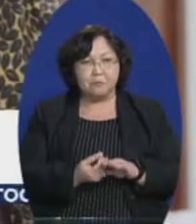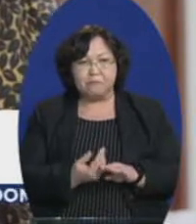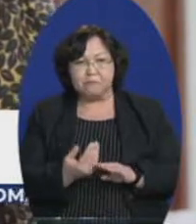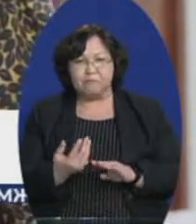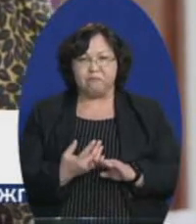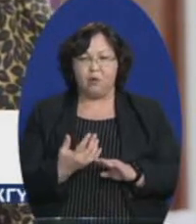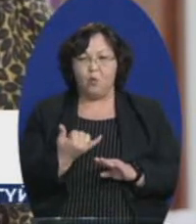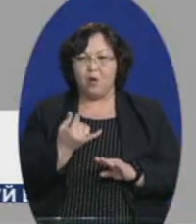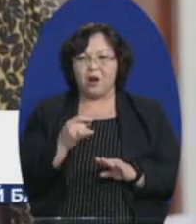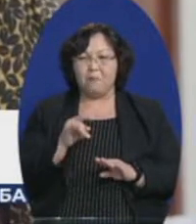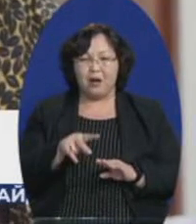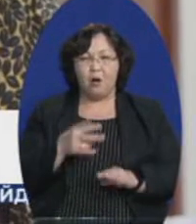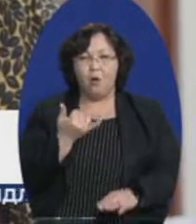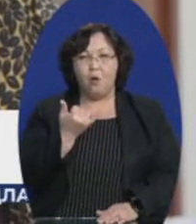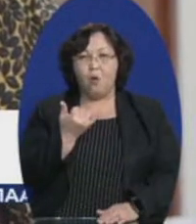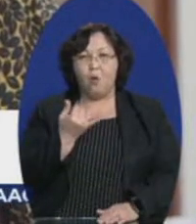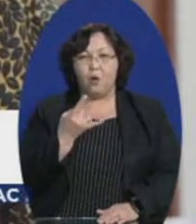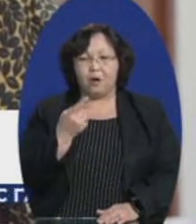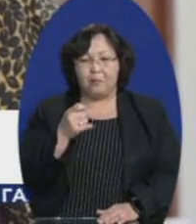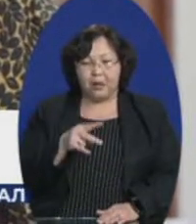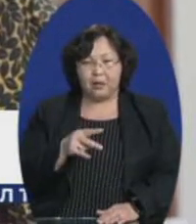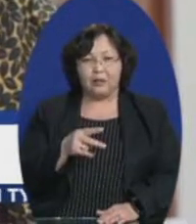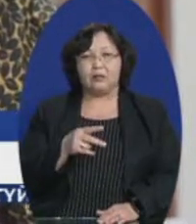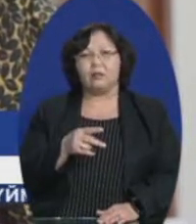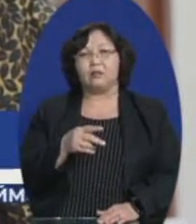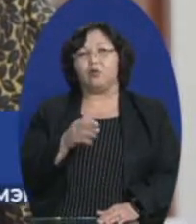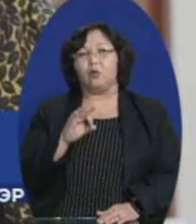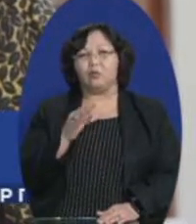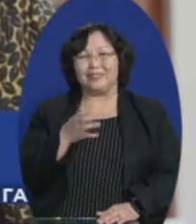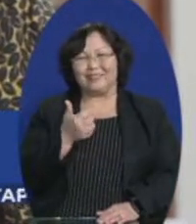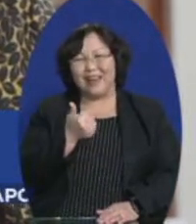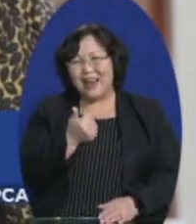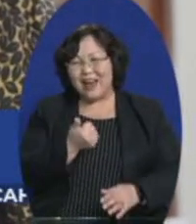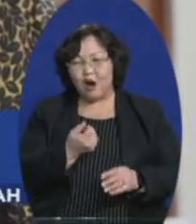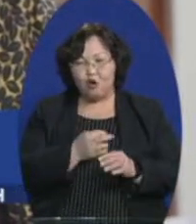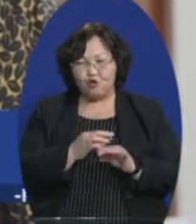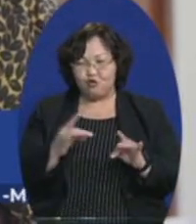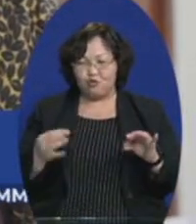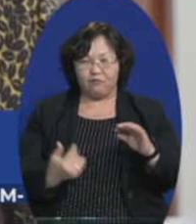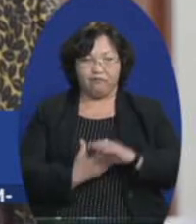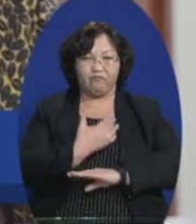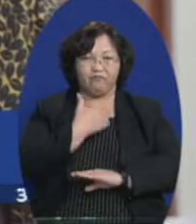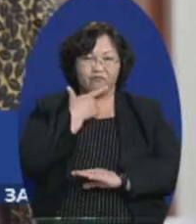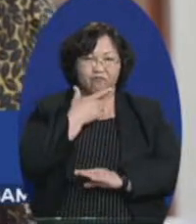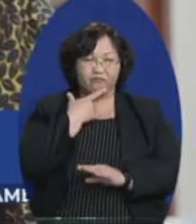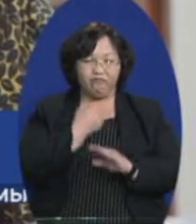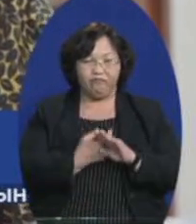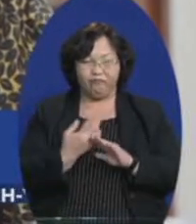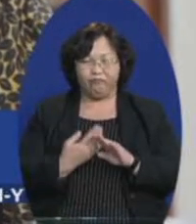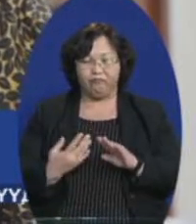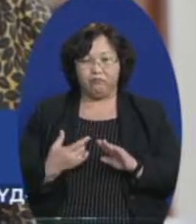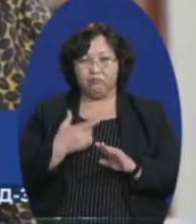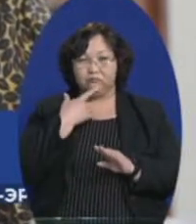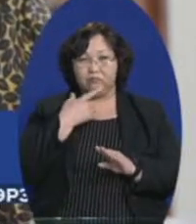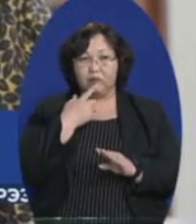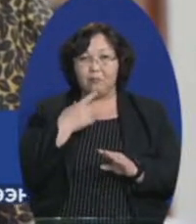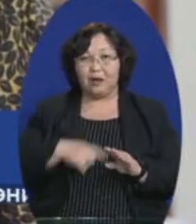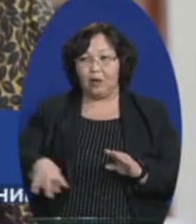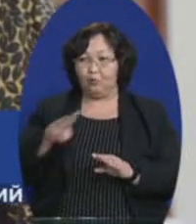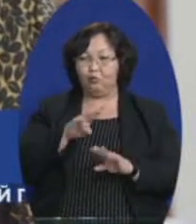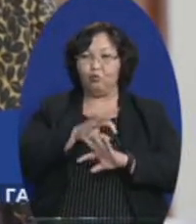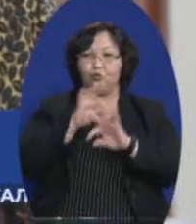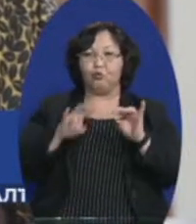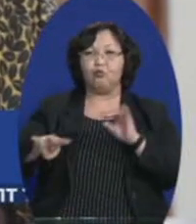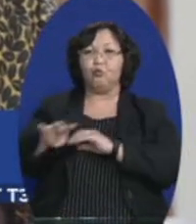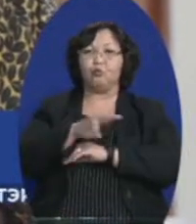манай сумд одоо 3 аймгийн 9 сум 10 хэдэн сумын 200 мянган мал онд орж ирсэн. Тэгээд тэр олон малнууд